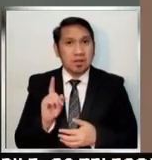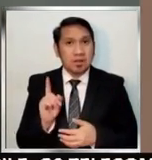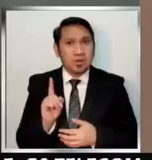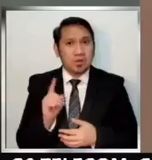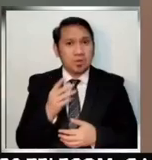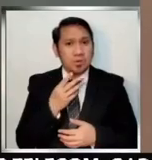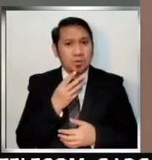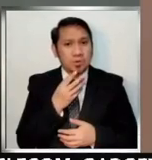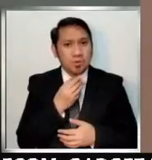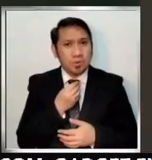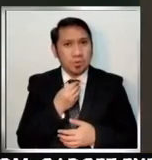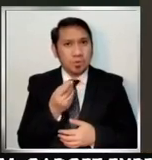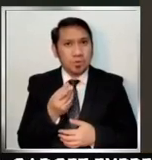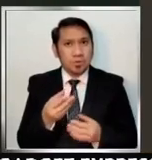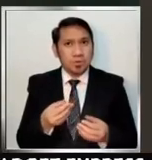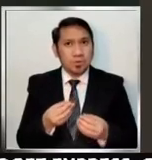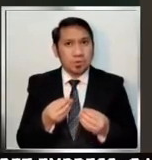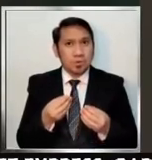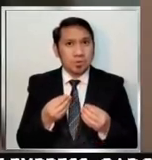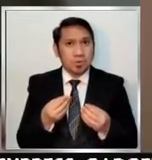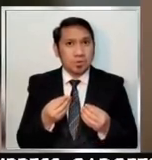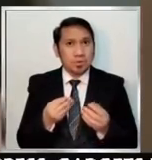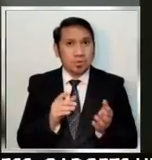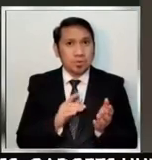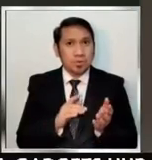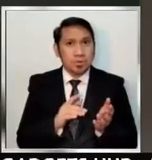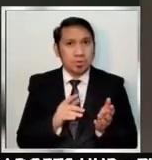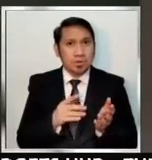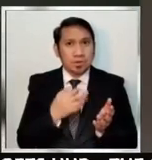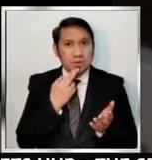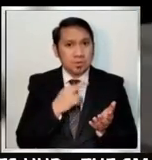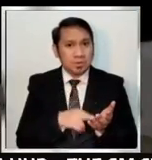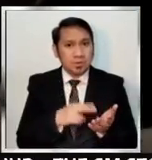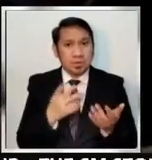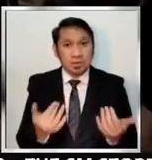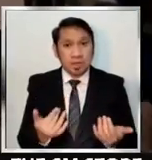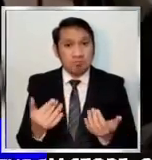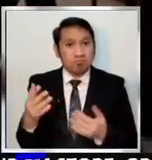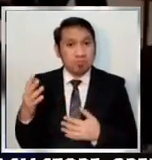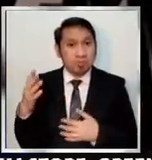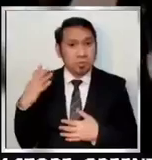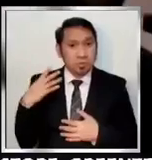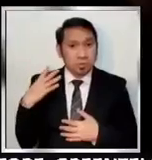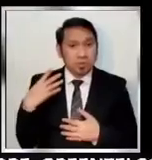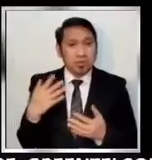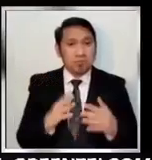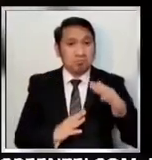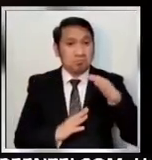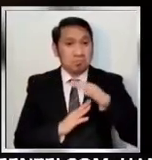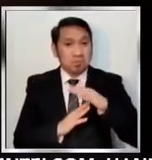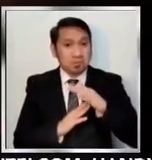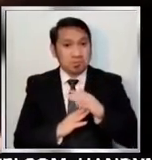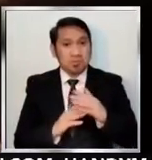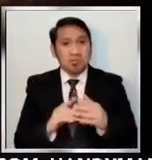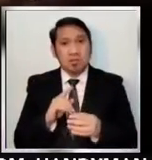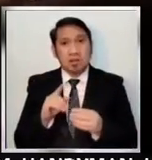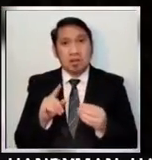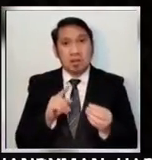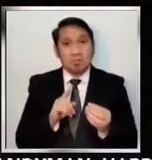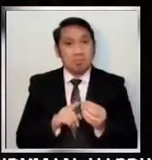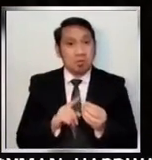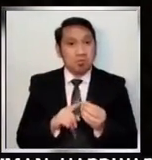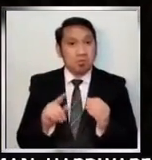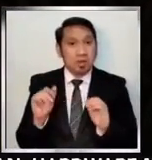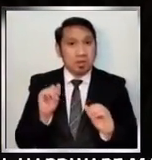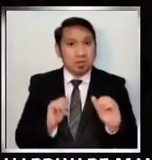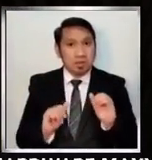mo binigay yung hard drive ni tatay? Anong hard drive? Habang inaabangan yan, time out muna sa intense aktingan at game muna nakipagkulitan ng